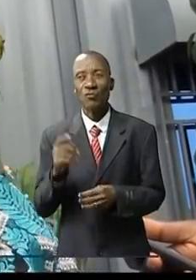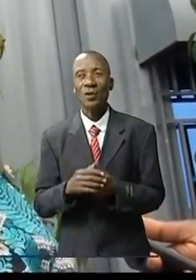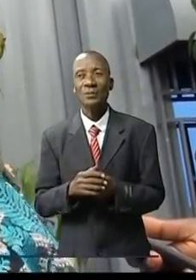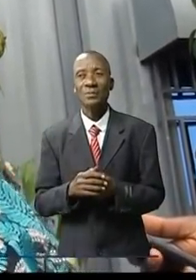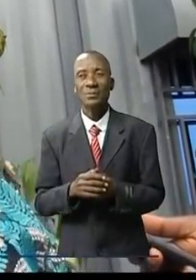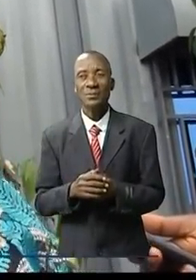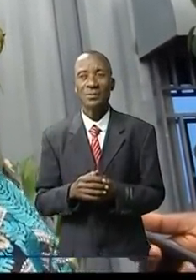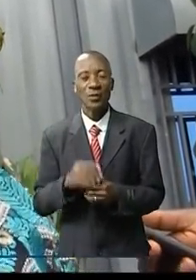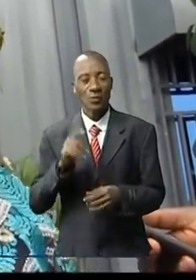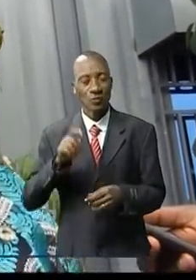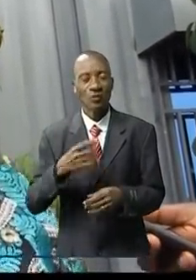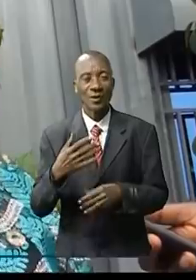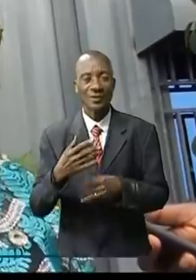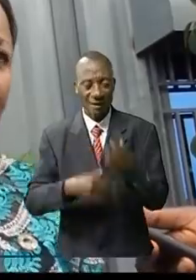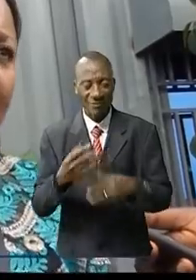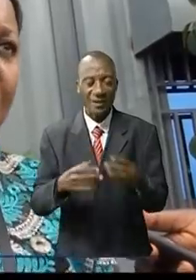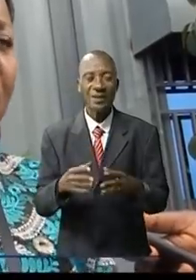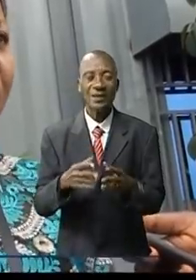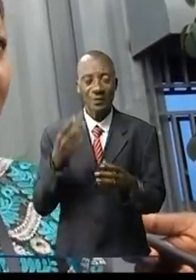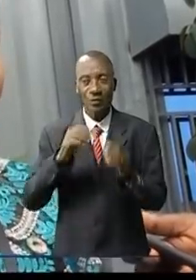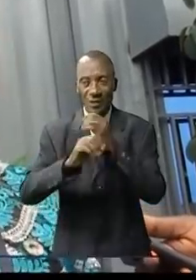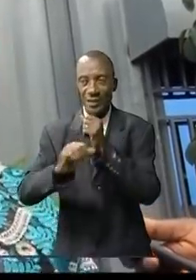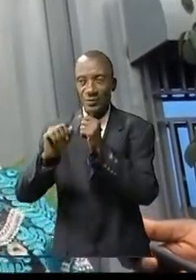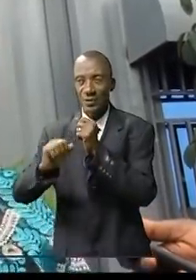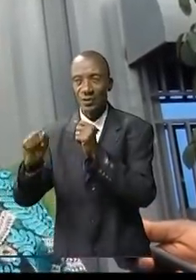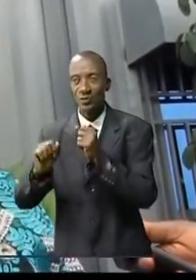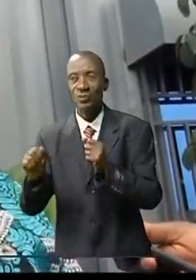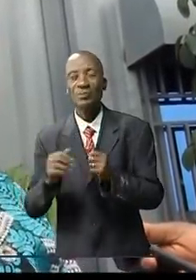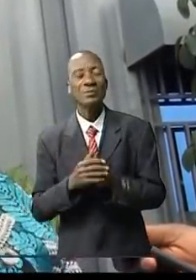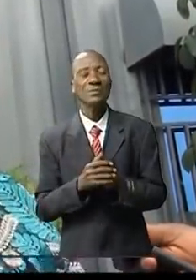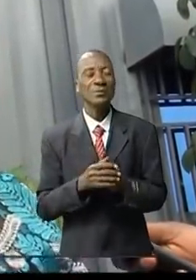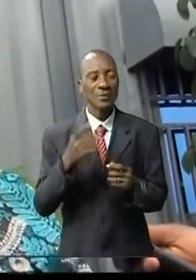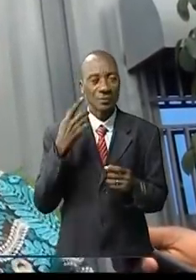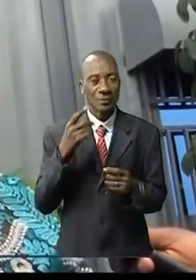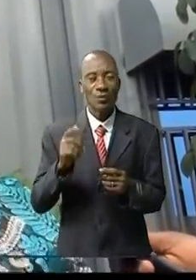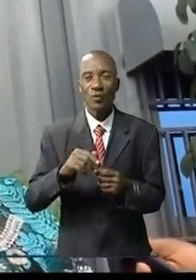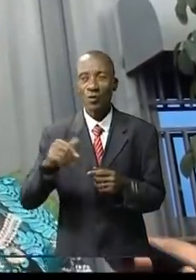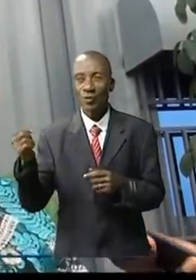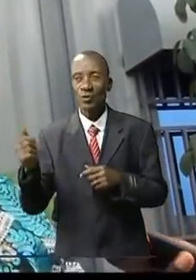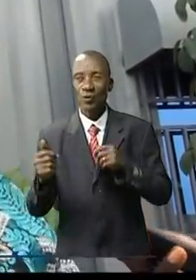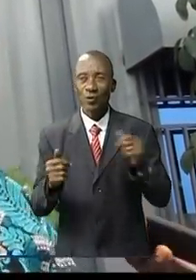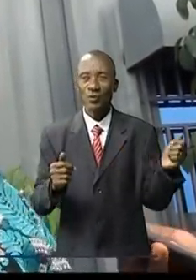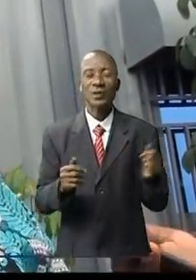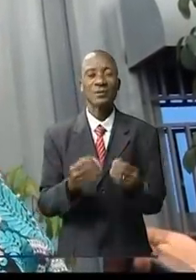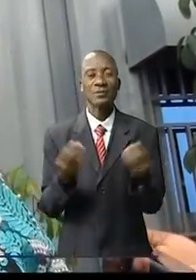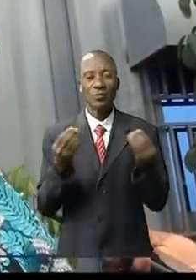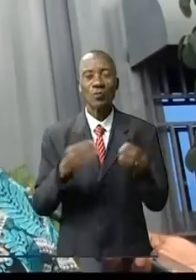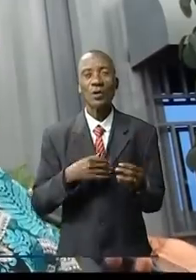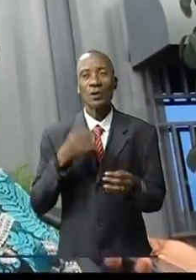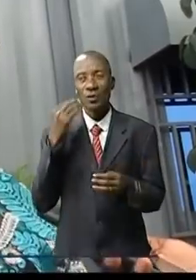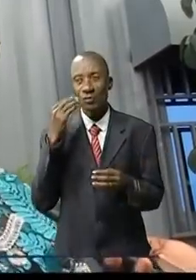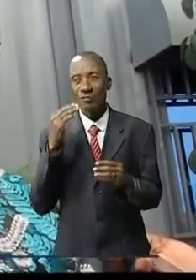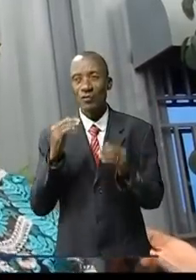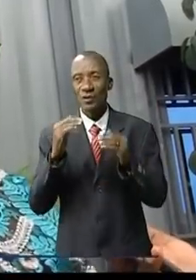la sensibilisation pour dénoncer les cas de violation des droits humains, les inégalités par rapport à toutes